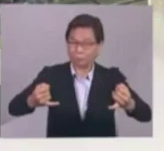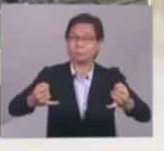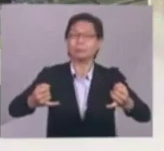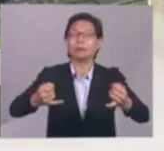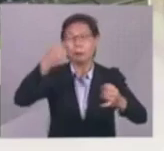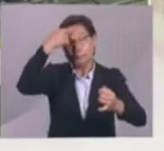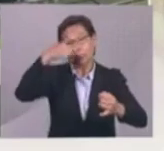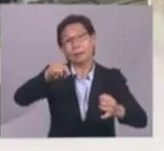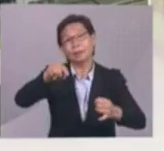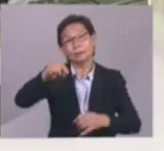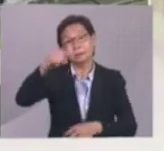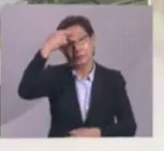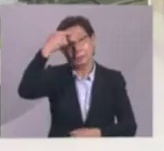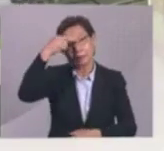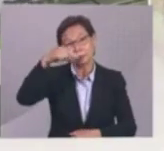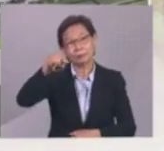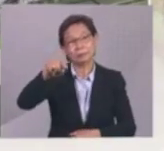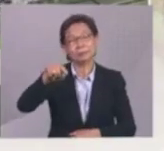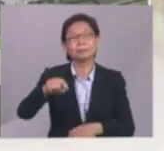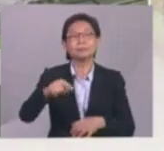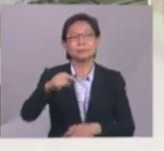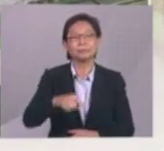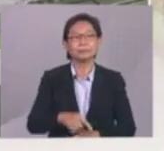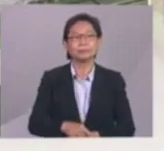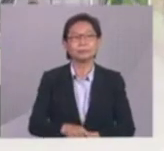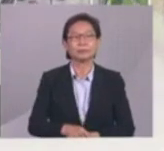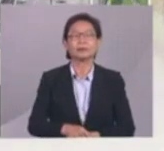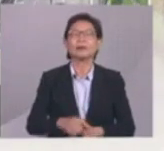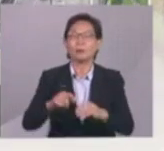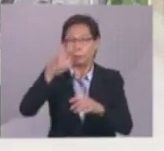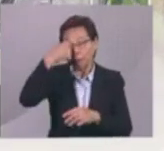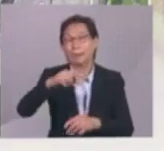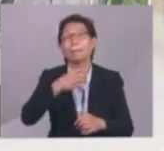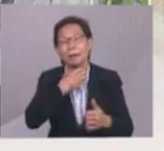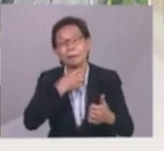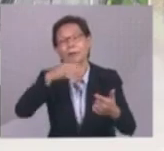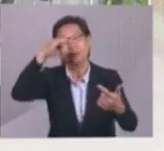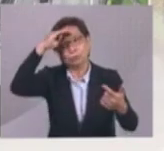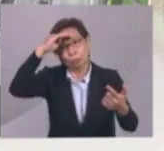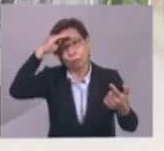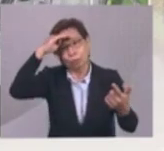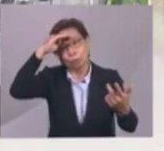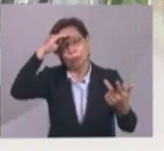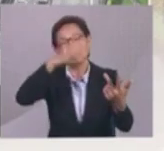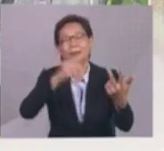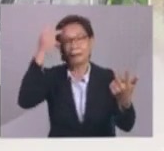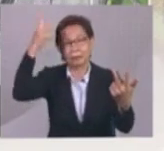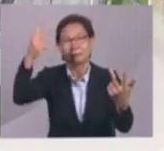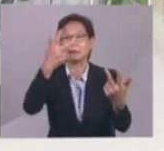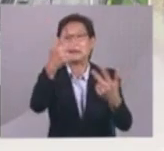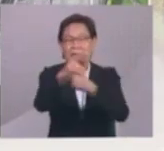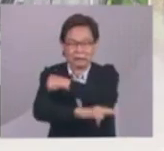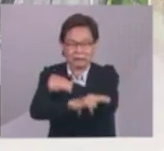pergerakan bagi mereka yang berada di Perak, Johor dan Kelantan, 3 negeri,